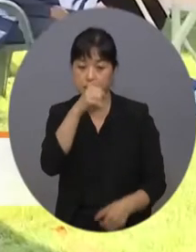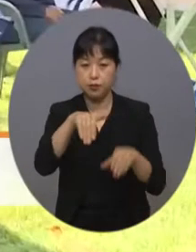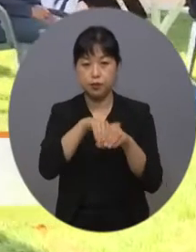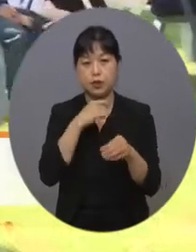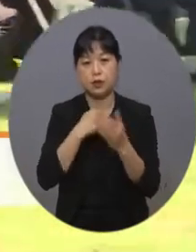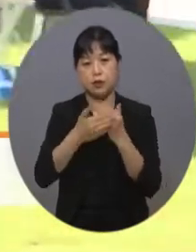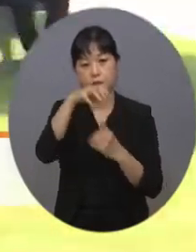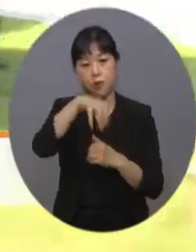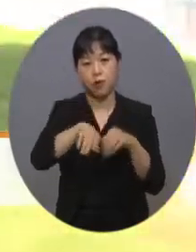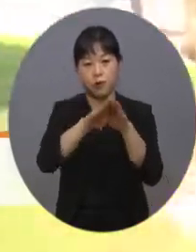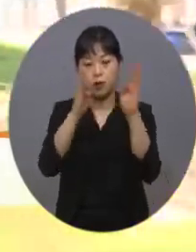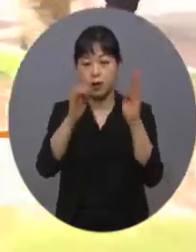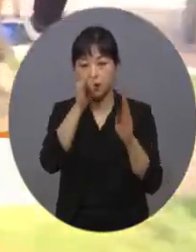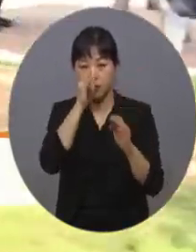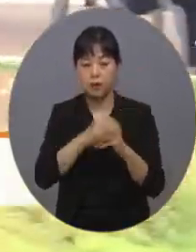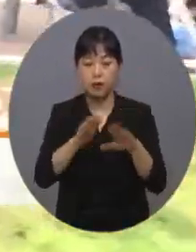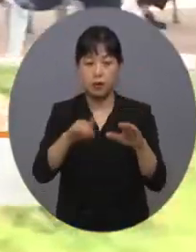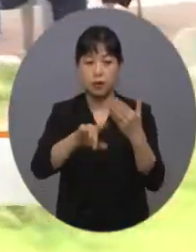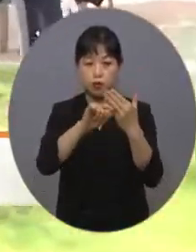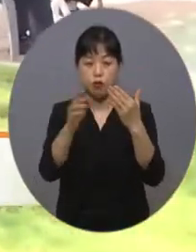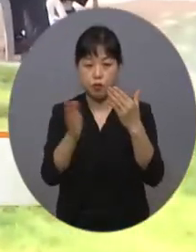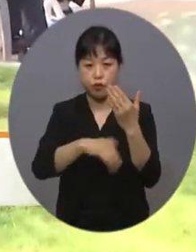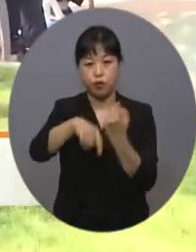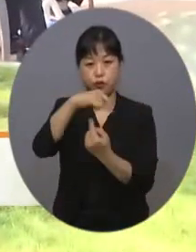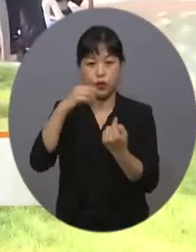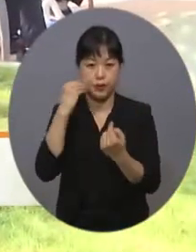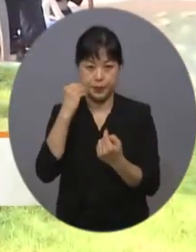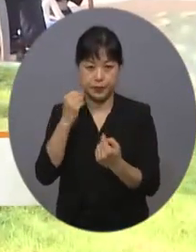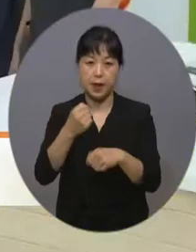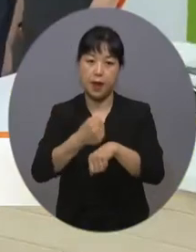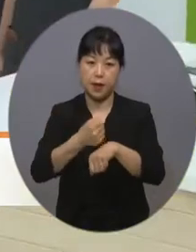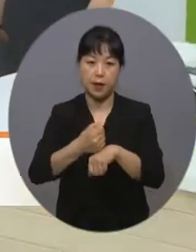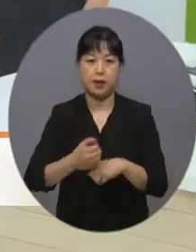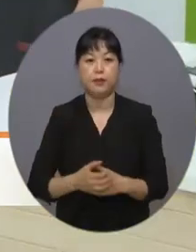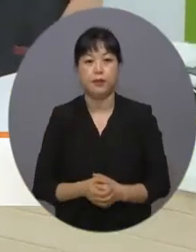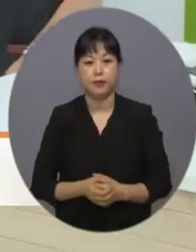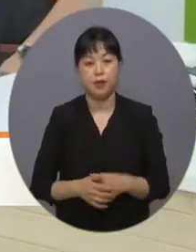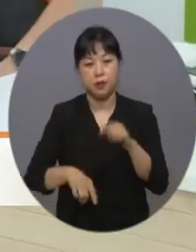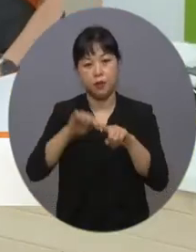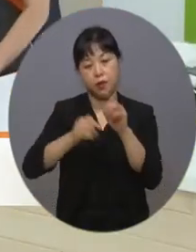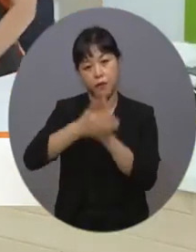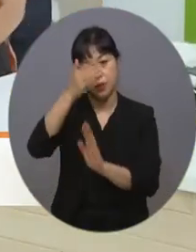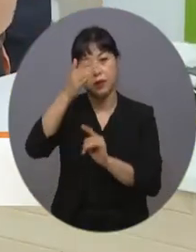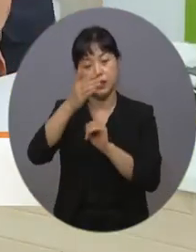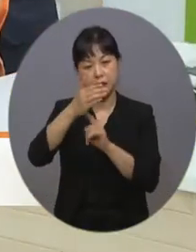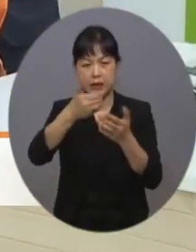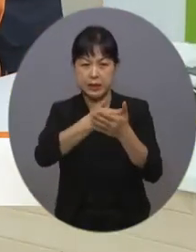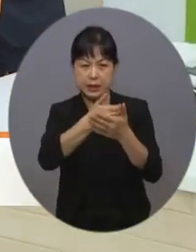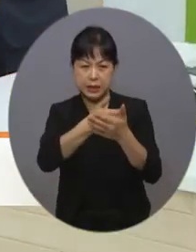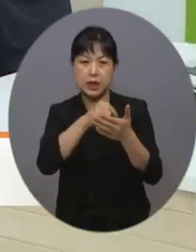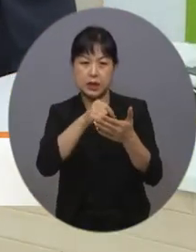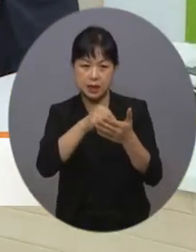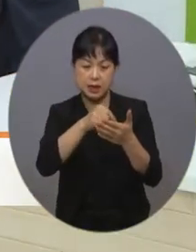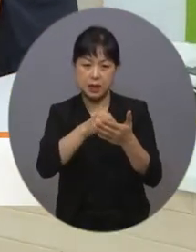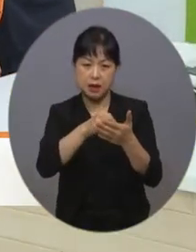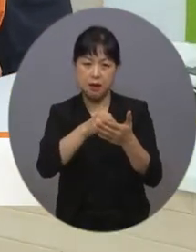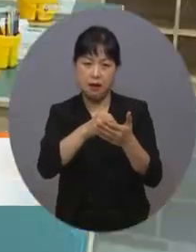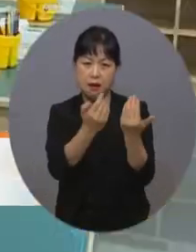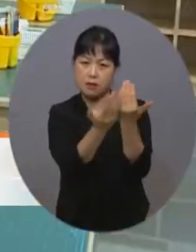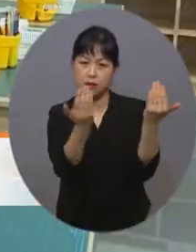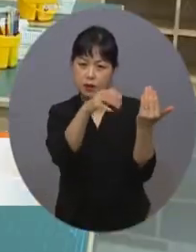개최하고 오는 9월부터 정상 운영에 들어갑니다. 목포시는 노후된 기존의 난 전시관을